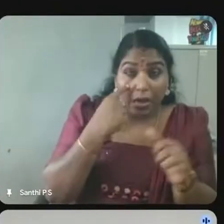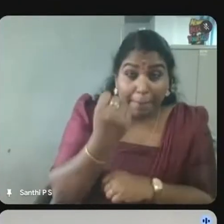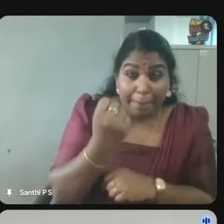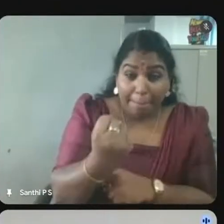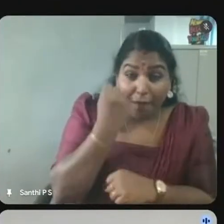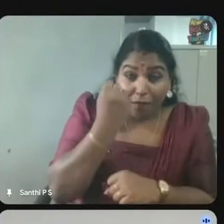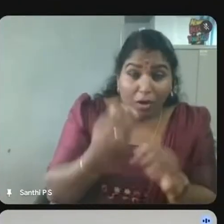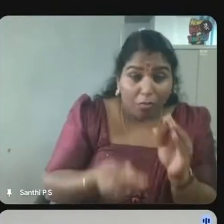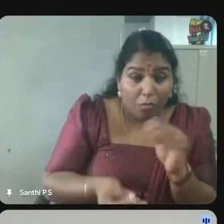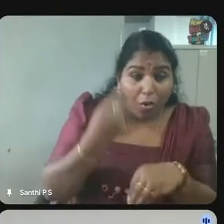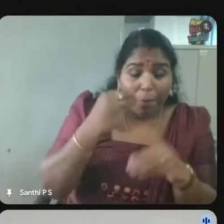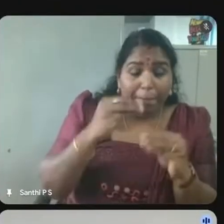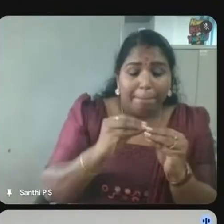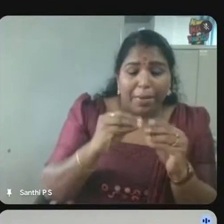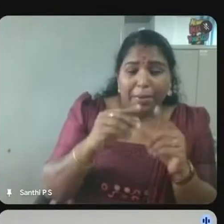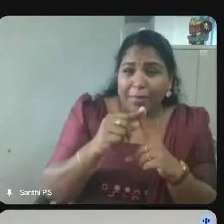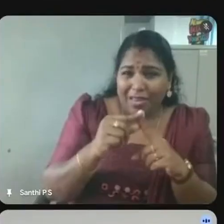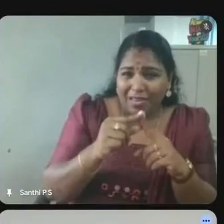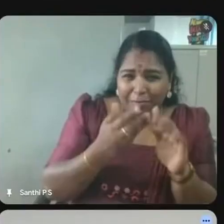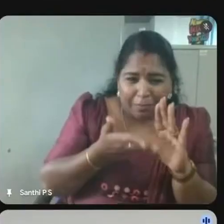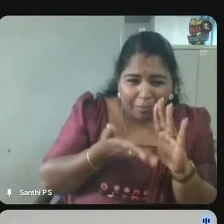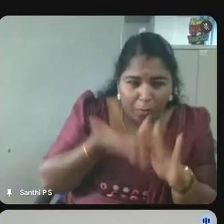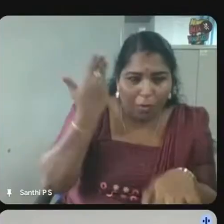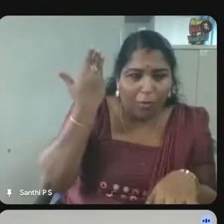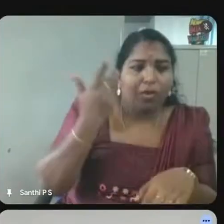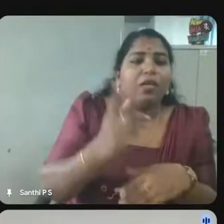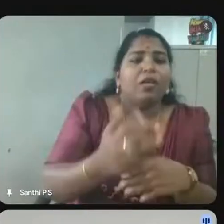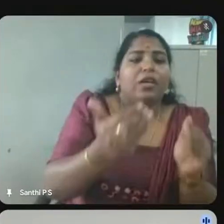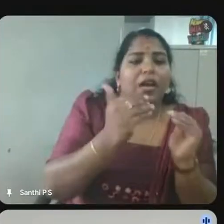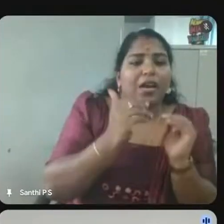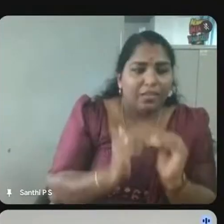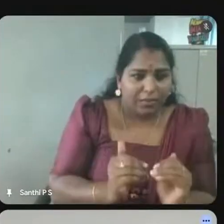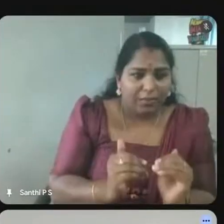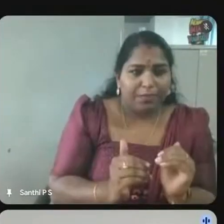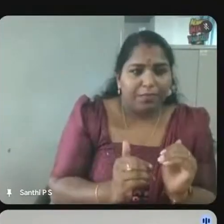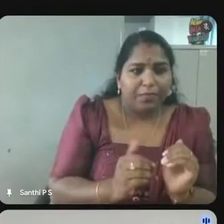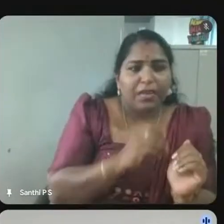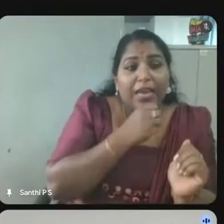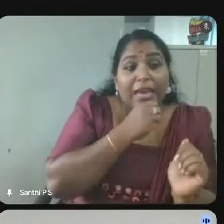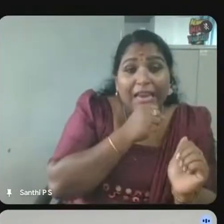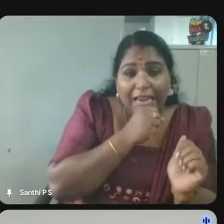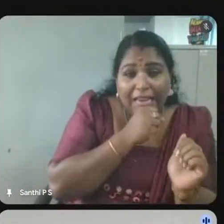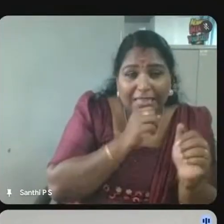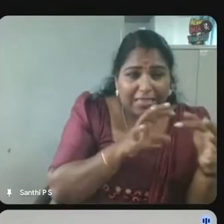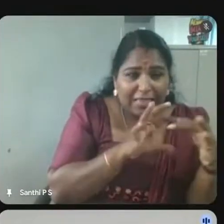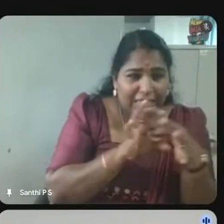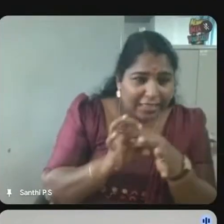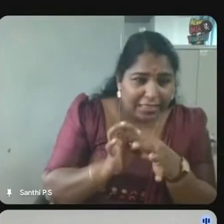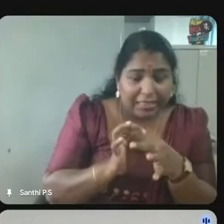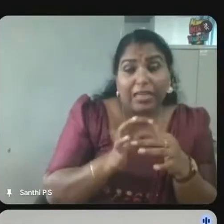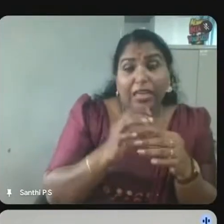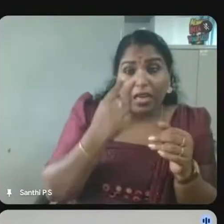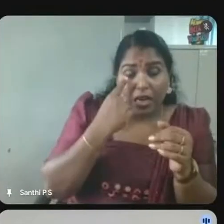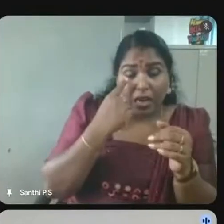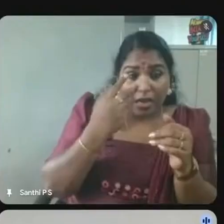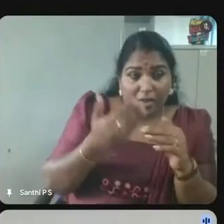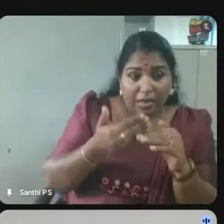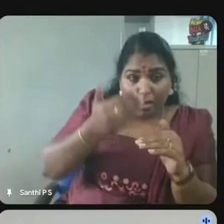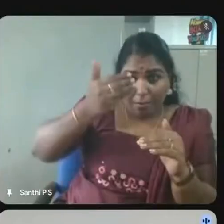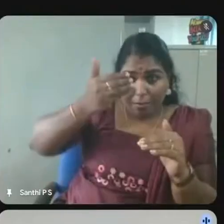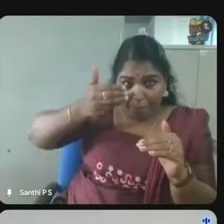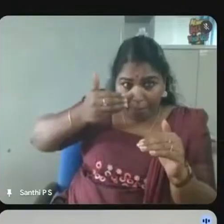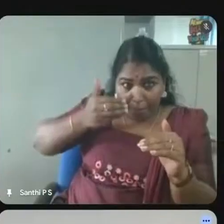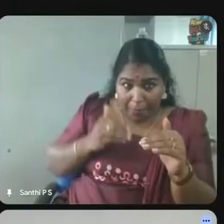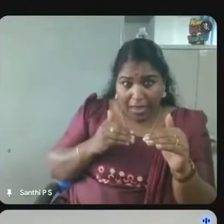ഏജ് റിലേറ്റഡ് മാക്യുലർ ഡീജനറേഷൻ, മാക്യുല എന്ന് പറയുന്നത് കണ്ണിന്റെ ഒത്തനടുക്കുള്ള കാഴ്ചയുടെ ഞരമ്പിന്റെ ഭാഗമാണ്. അവിടെ